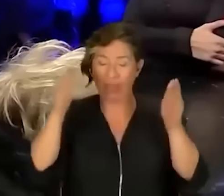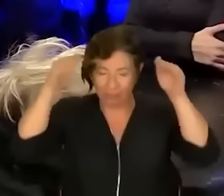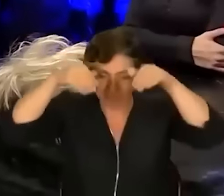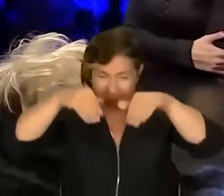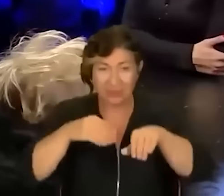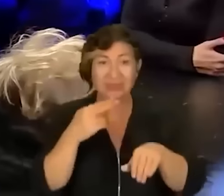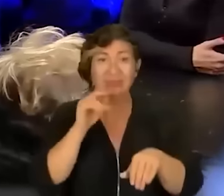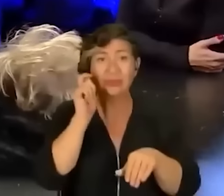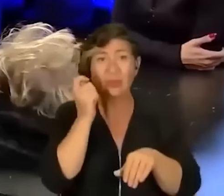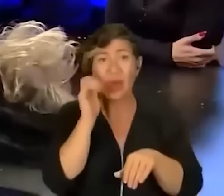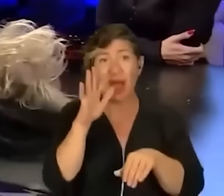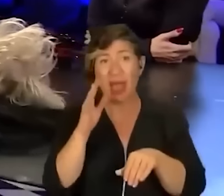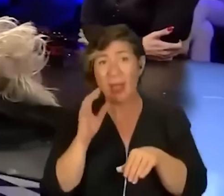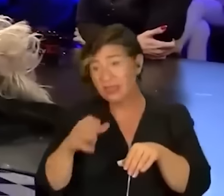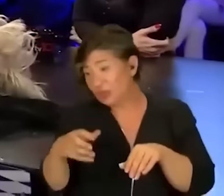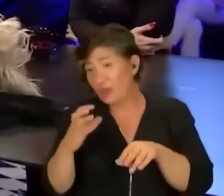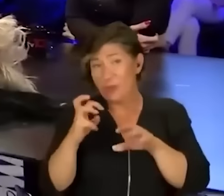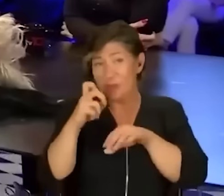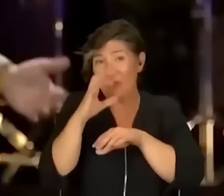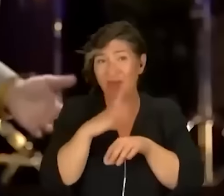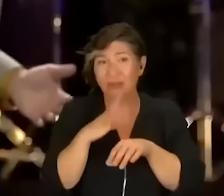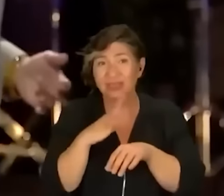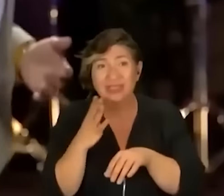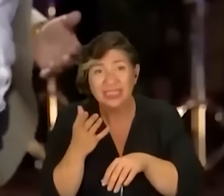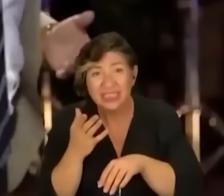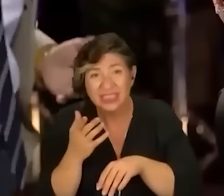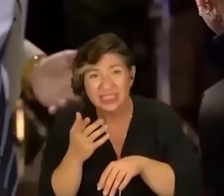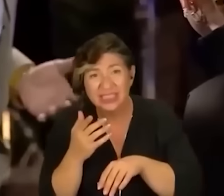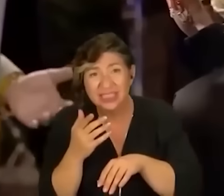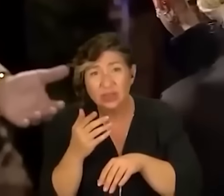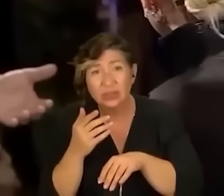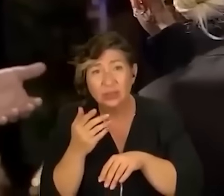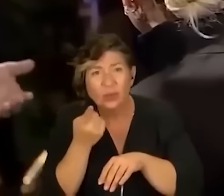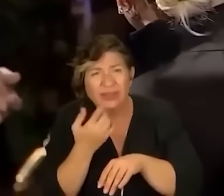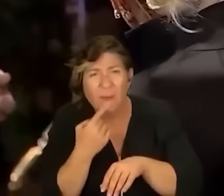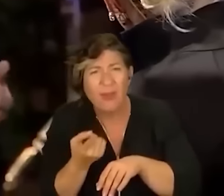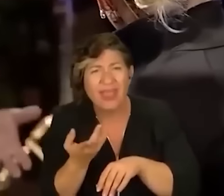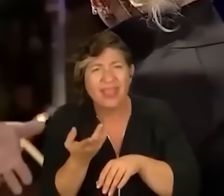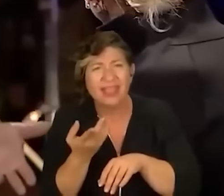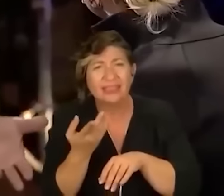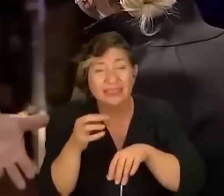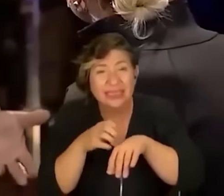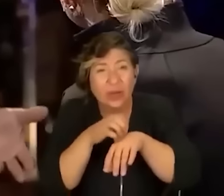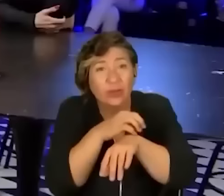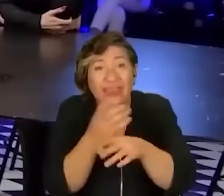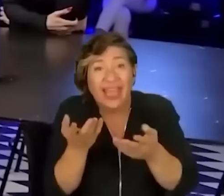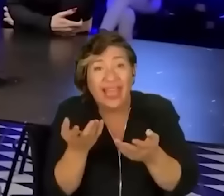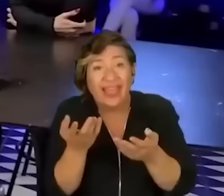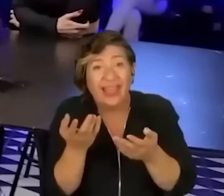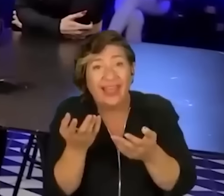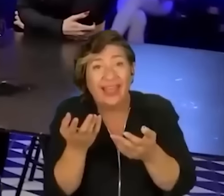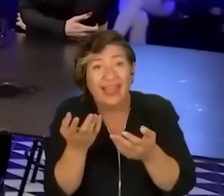giriyoruz. Kız da diyor ki şeytin var mı? Ne? Şeytin var mı şeytin? Ne? Selülit ne lan?